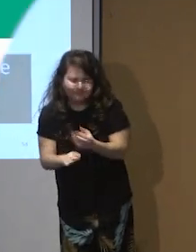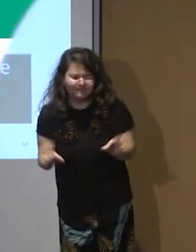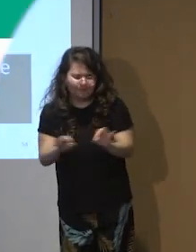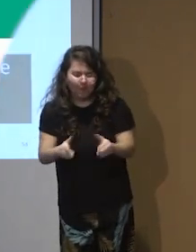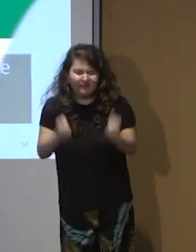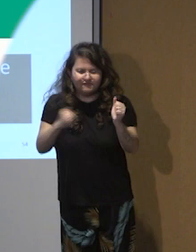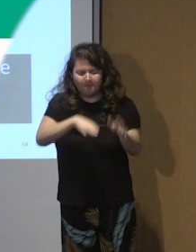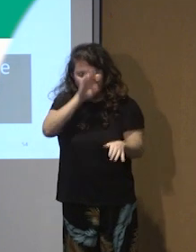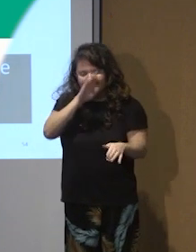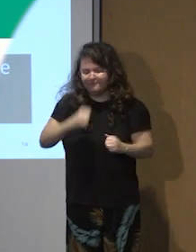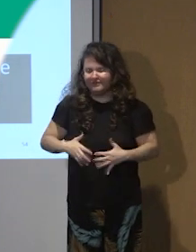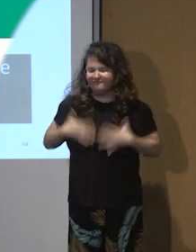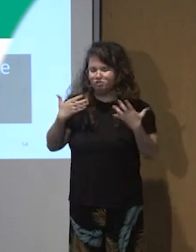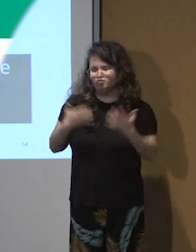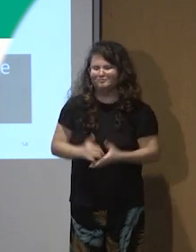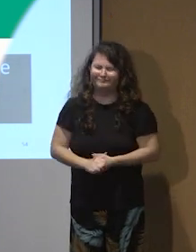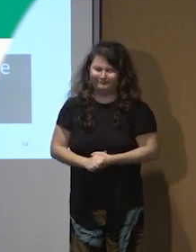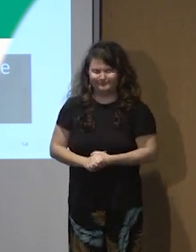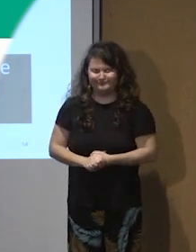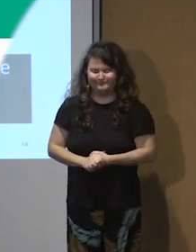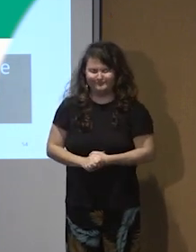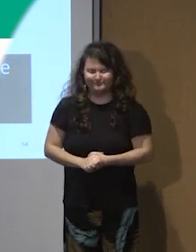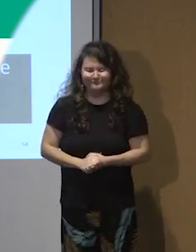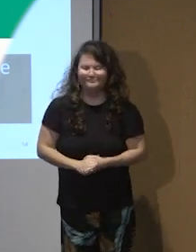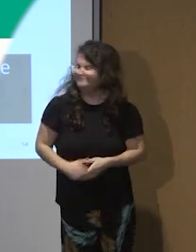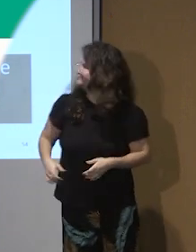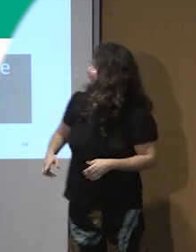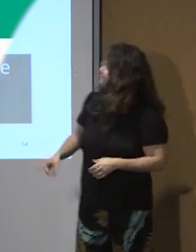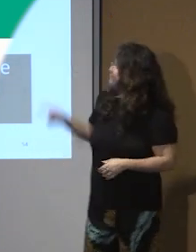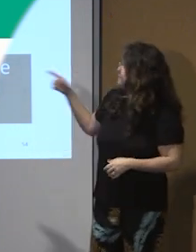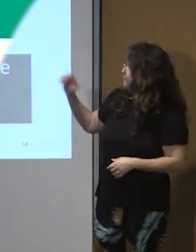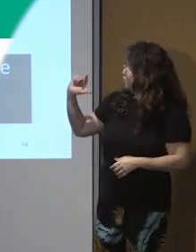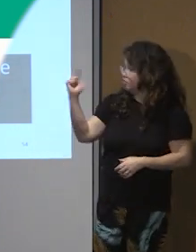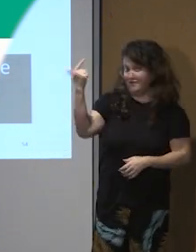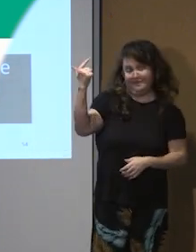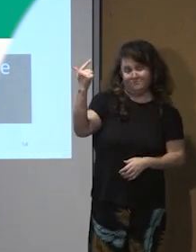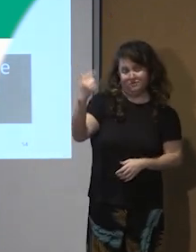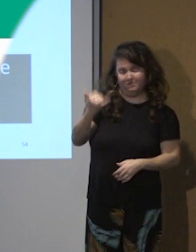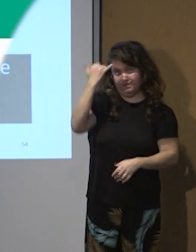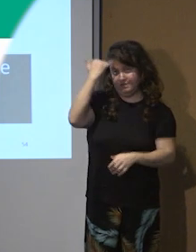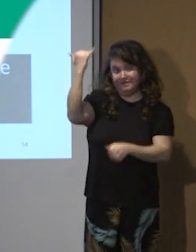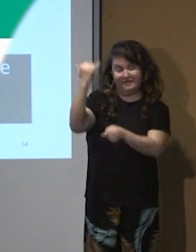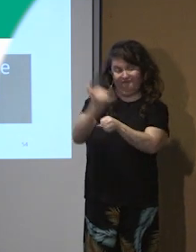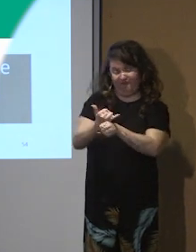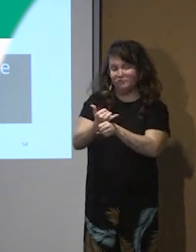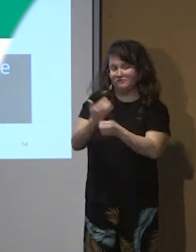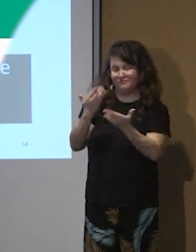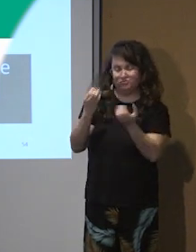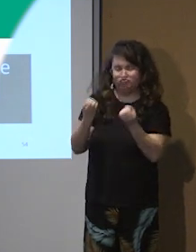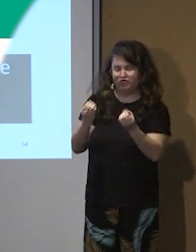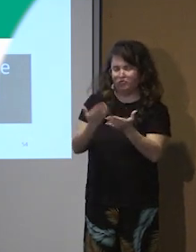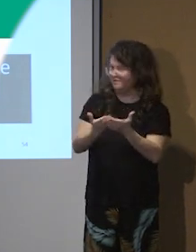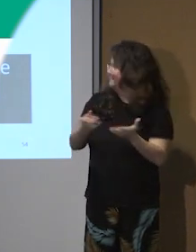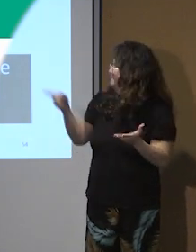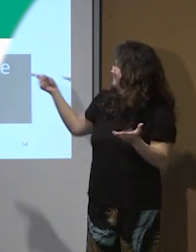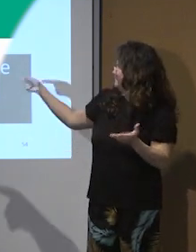Ensuite, deuxième idée reçue, où là, je pense qu'on aurait beaucoup à échanger, c'est la course à